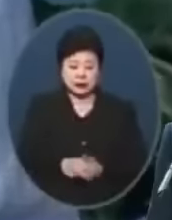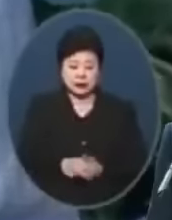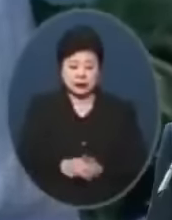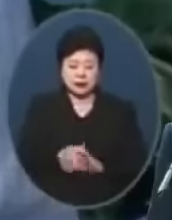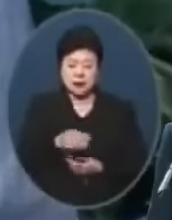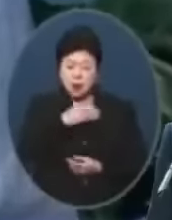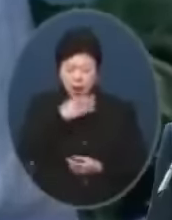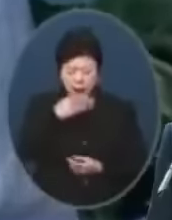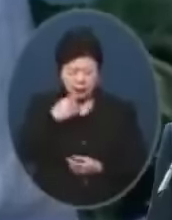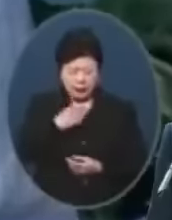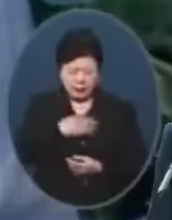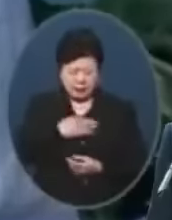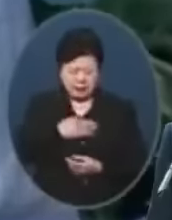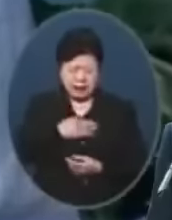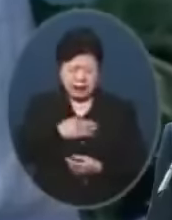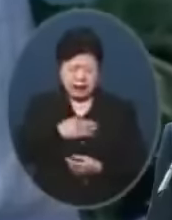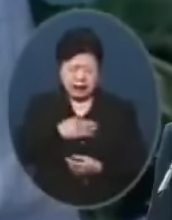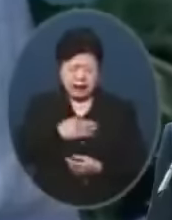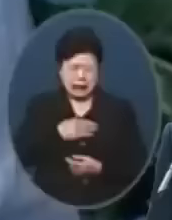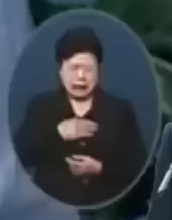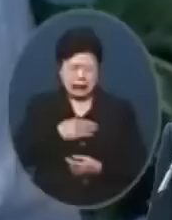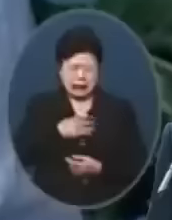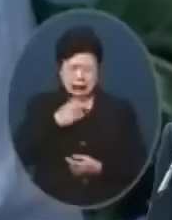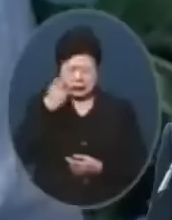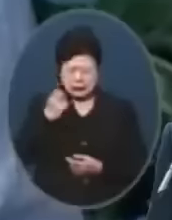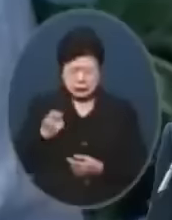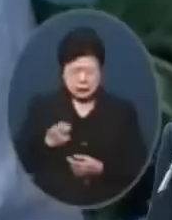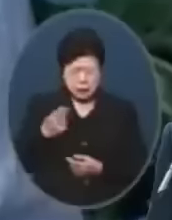너는 폐가 이렇게 썩도록 어떻게 몰랐느냐.